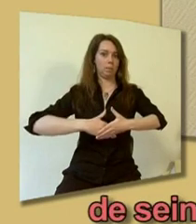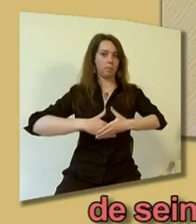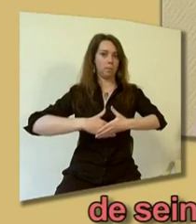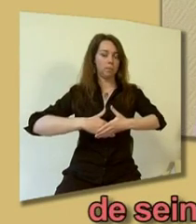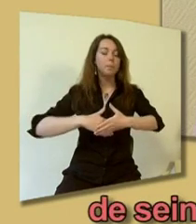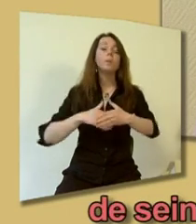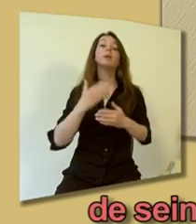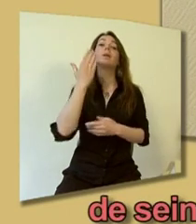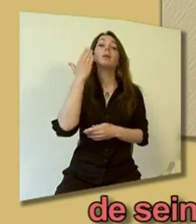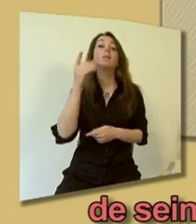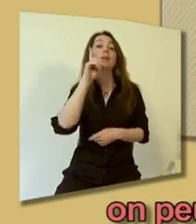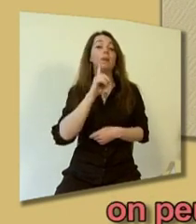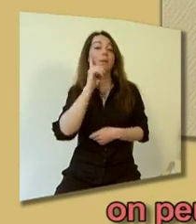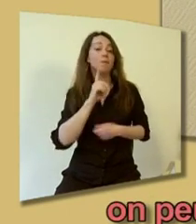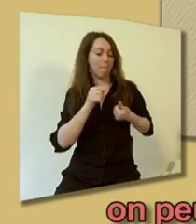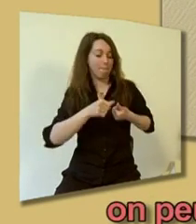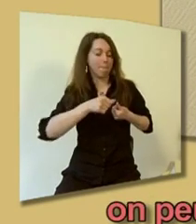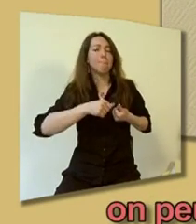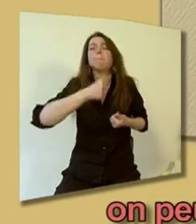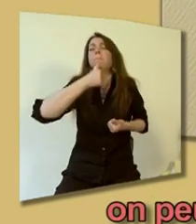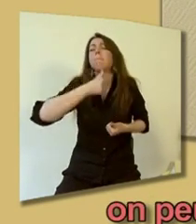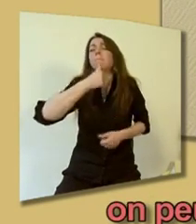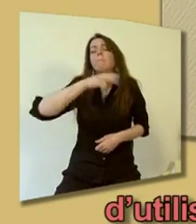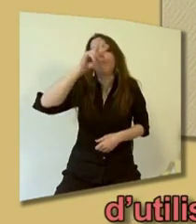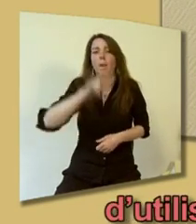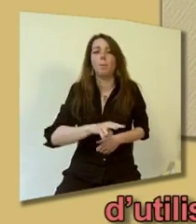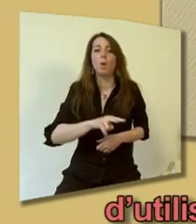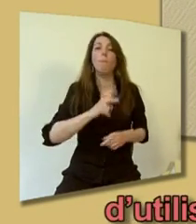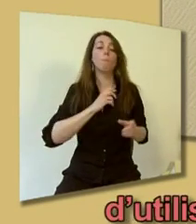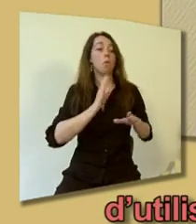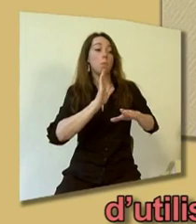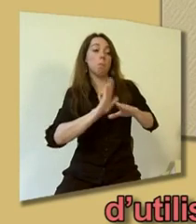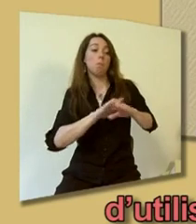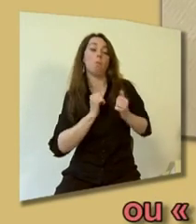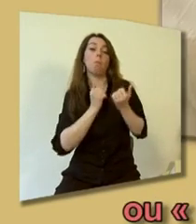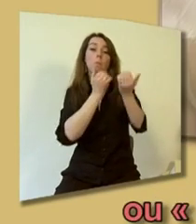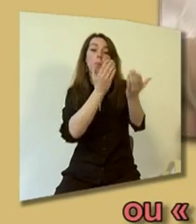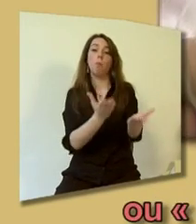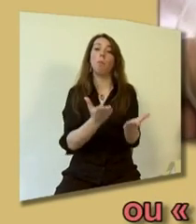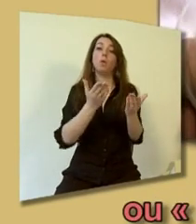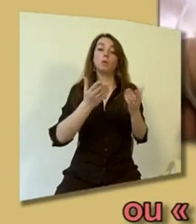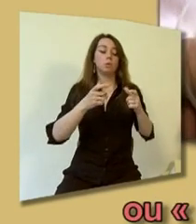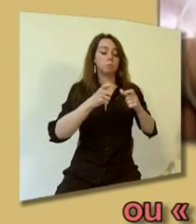sein plus douloureux, on peut leur conseiller d'utiliser des tétrelles ou bouts de sein